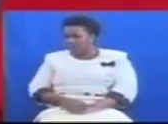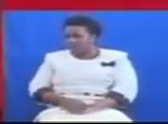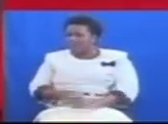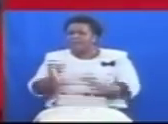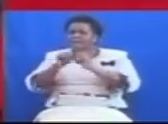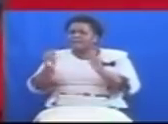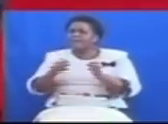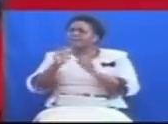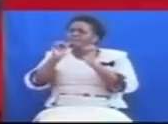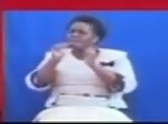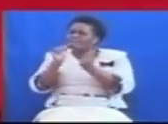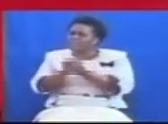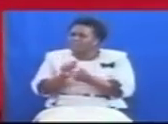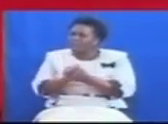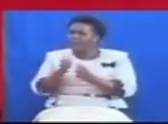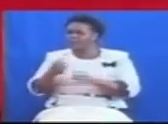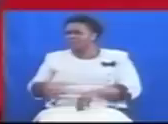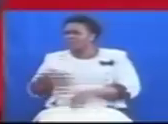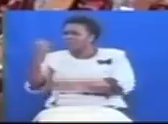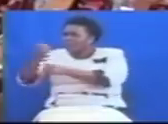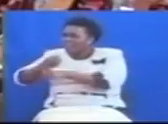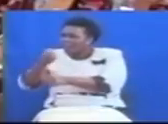katika eneo letu la Karatu. Asante Mheshimiwa Naibu Spika.